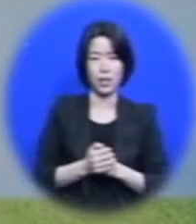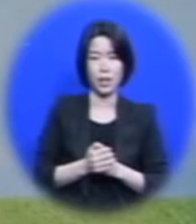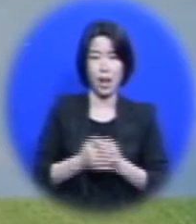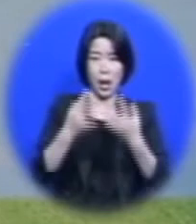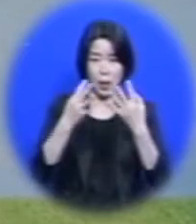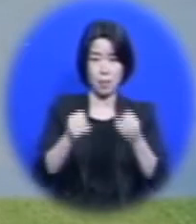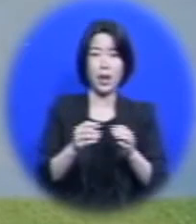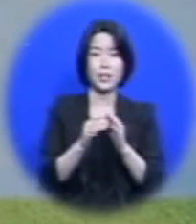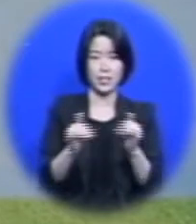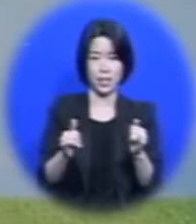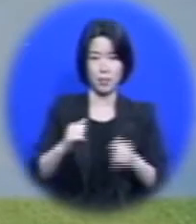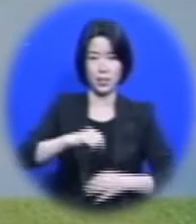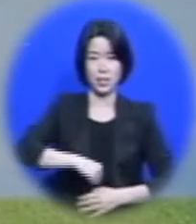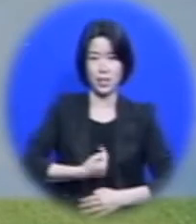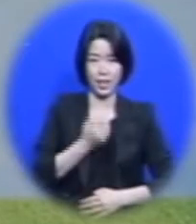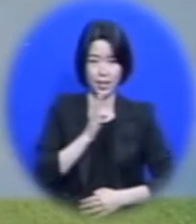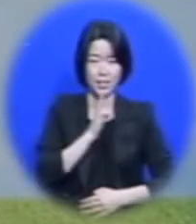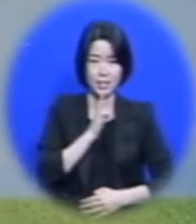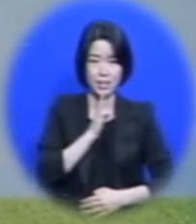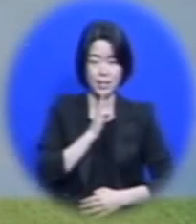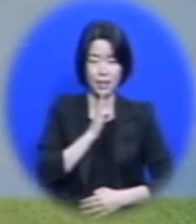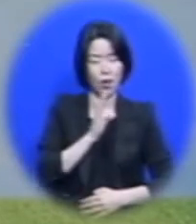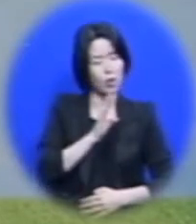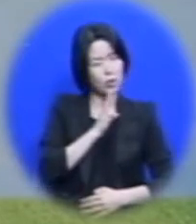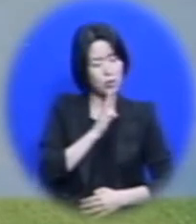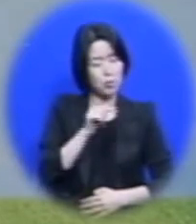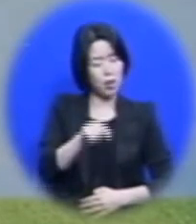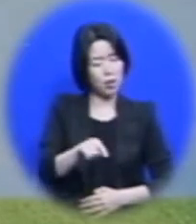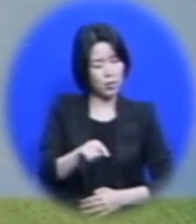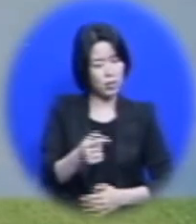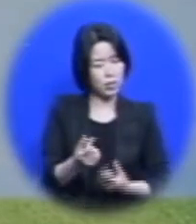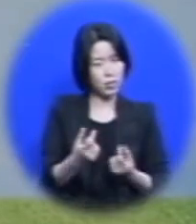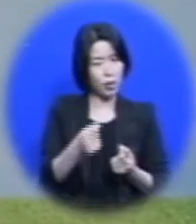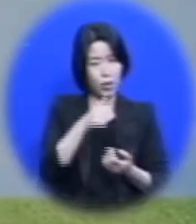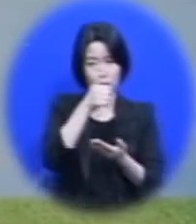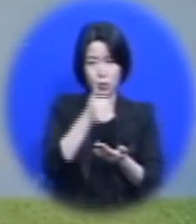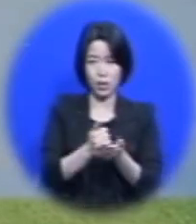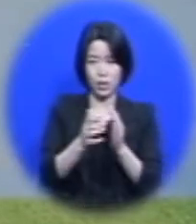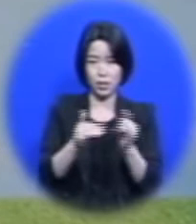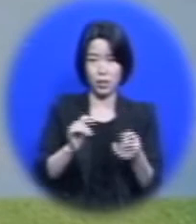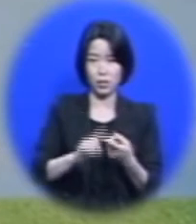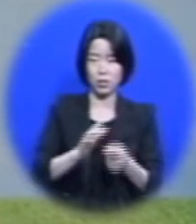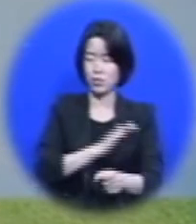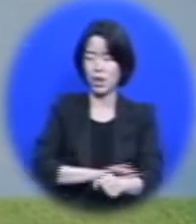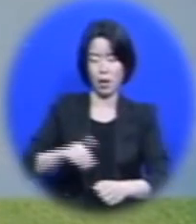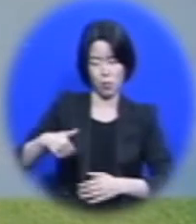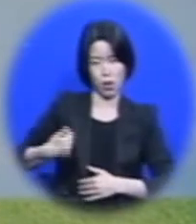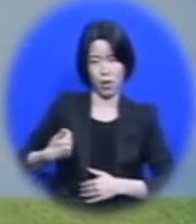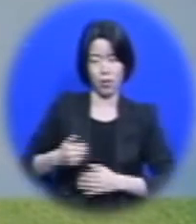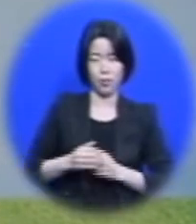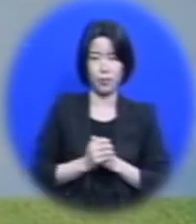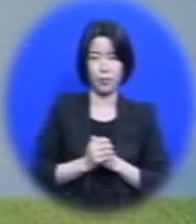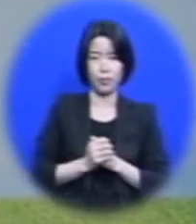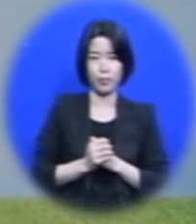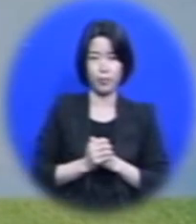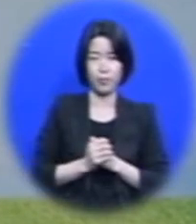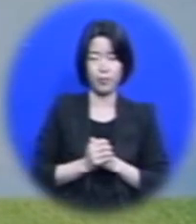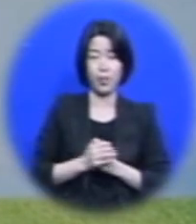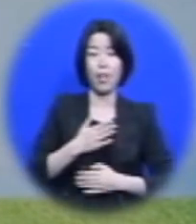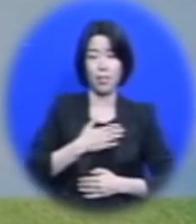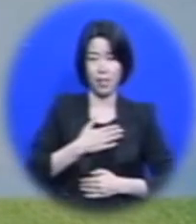많은 분들이 자기가 진짜 정말 그런 죄인이라는 사실을 잘 모릅니다.